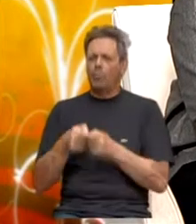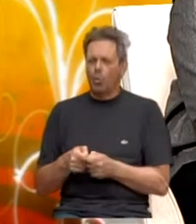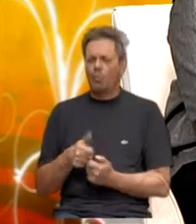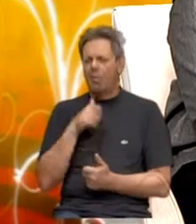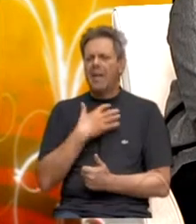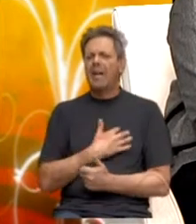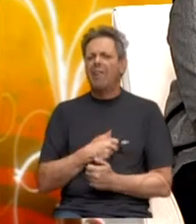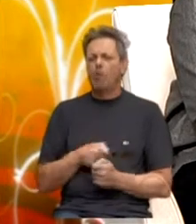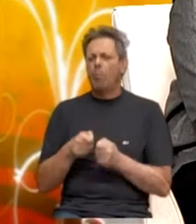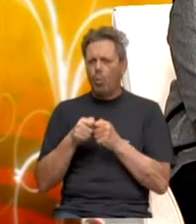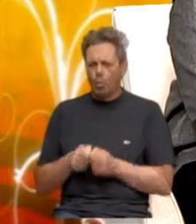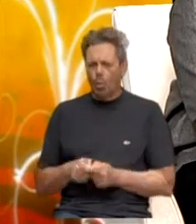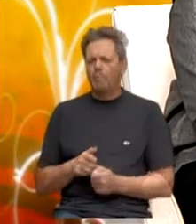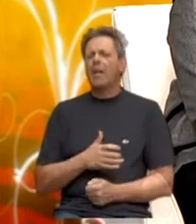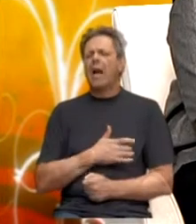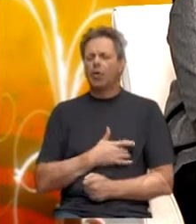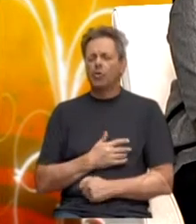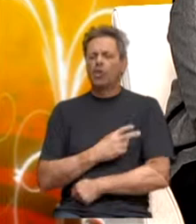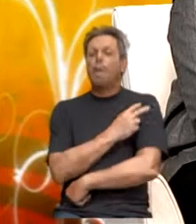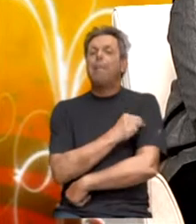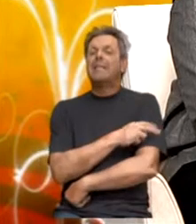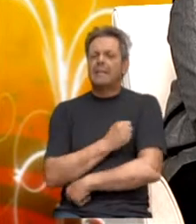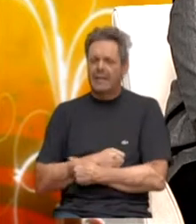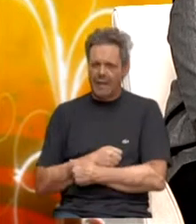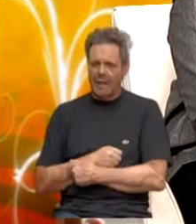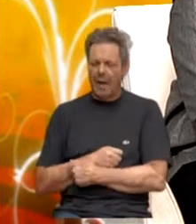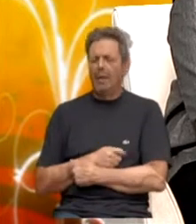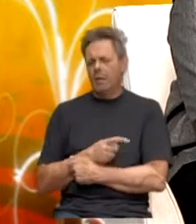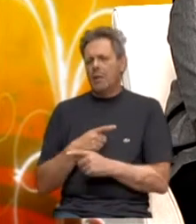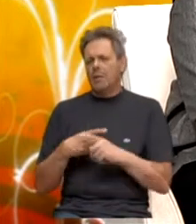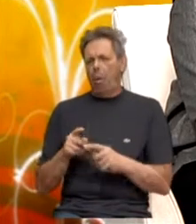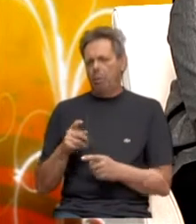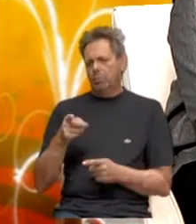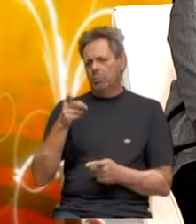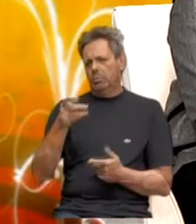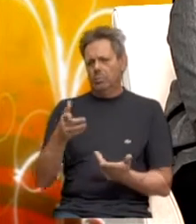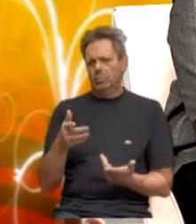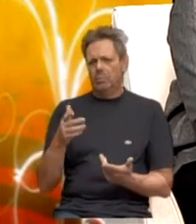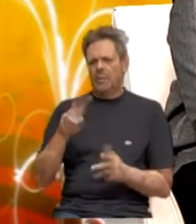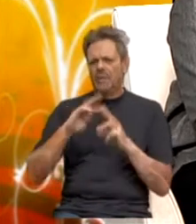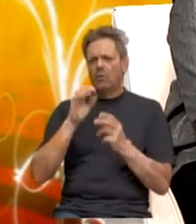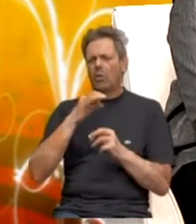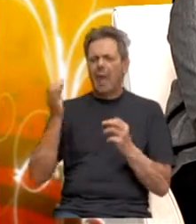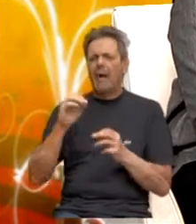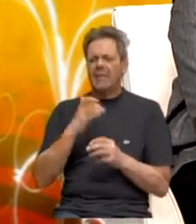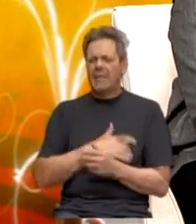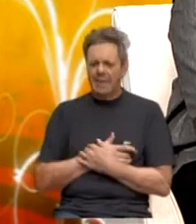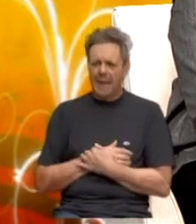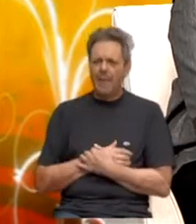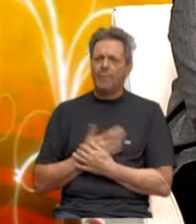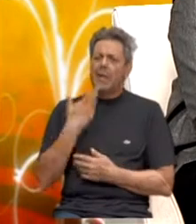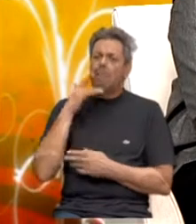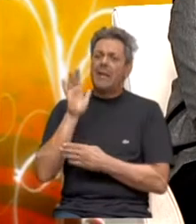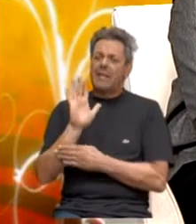Hrvatskom udrugom kardioloških medicinskih sestara, upravo povodom Svjetskog dana srca, dakle, pokrenut je danas predstavljen na